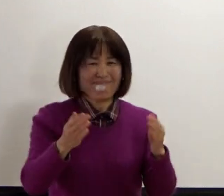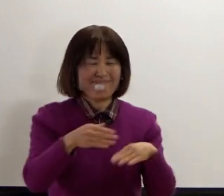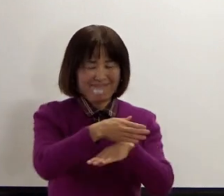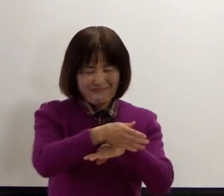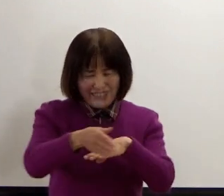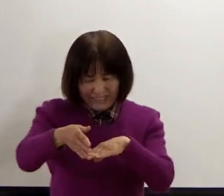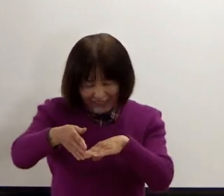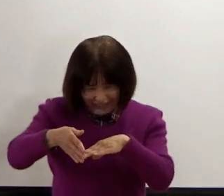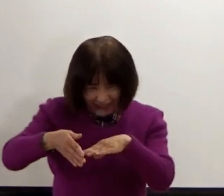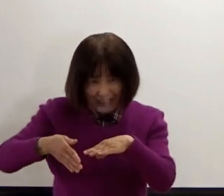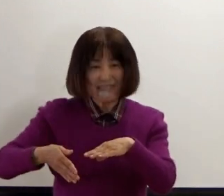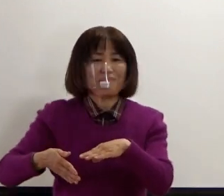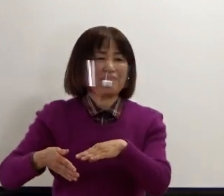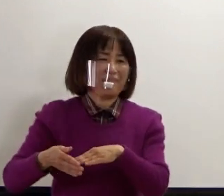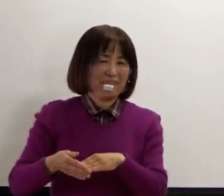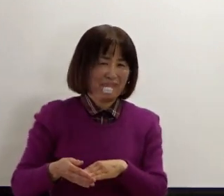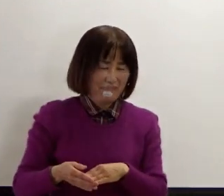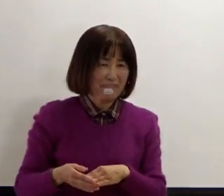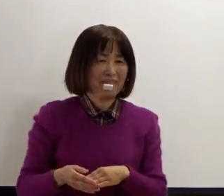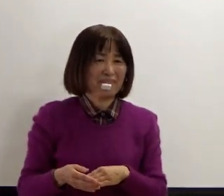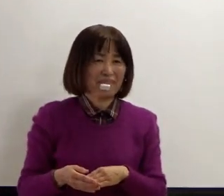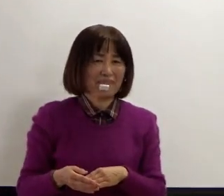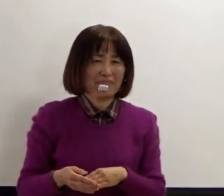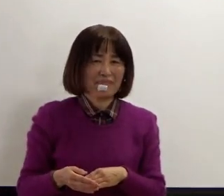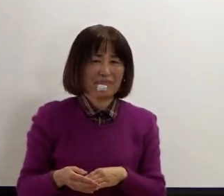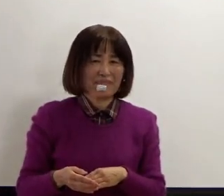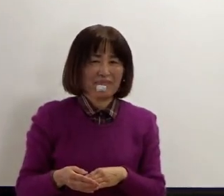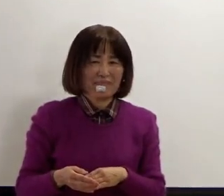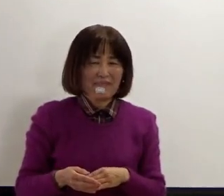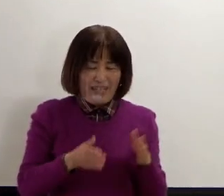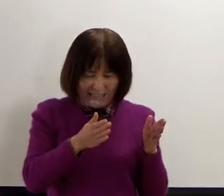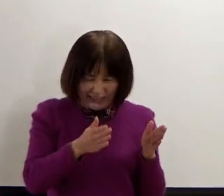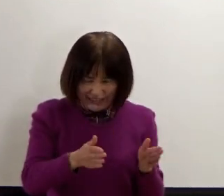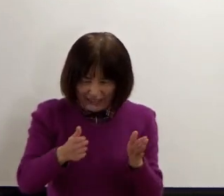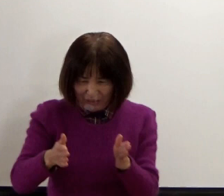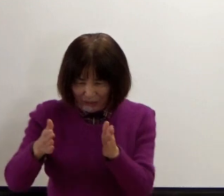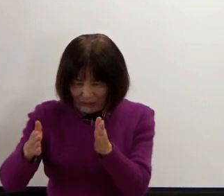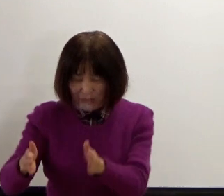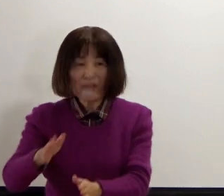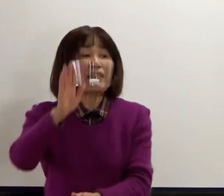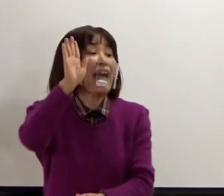と思う出来事でありますが、